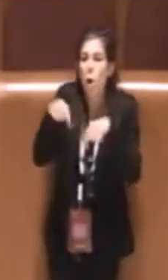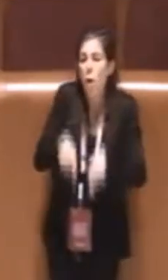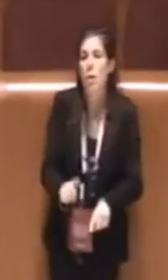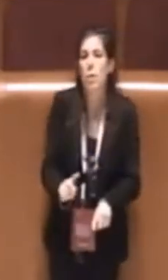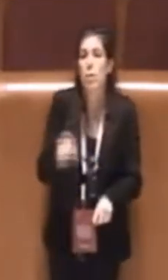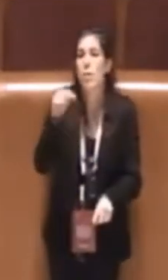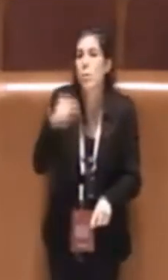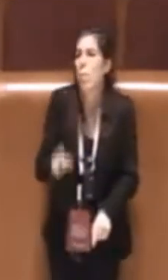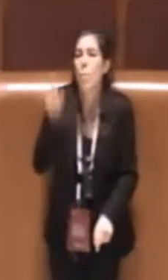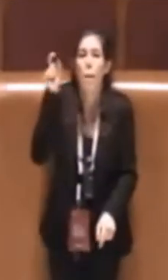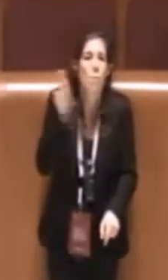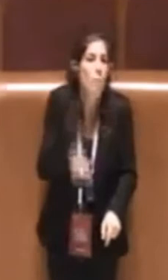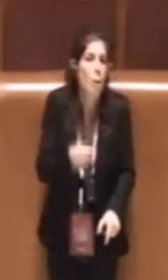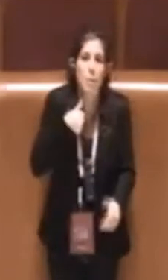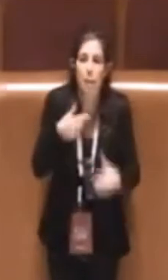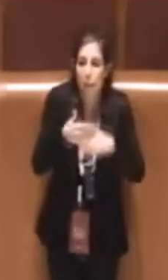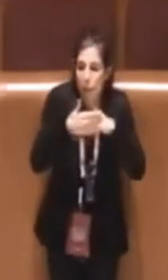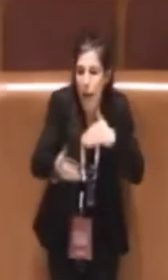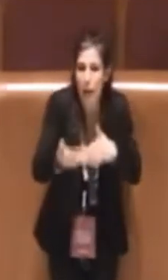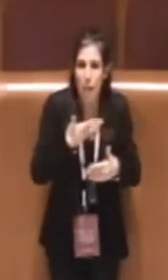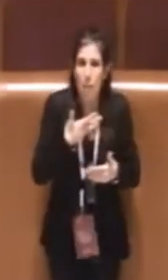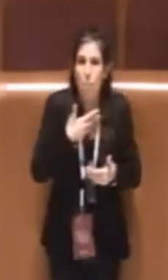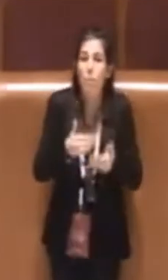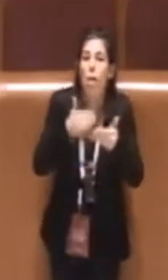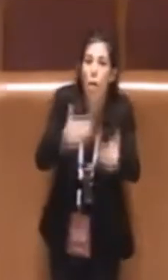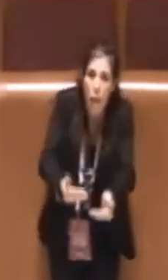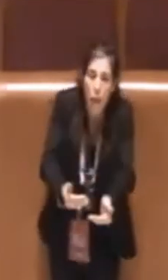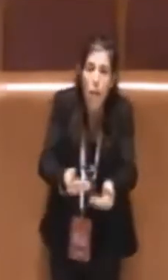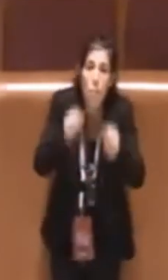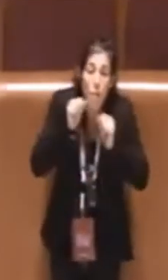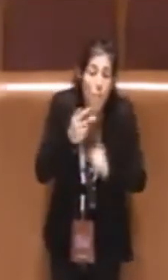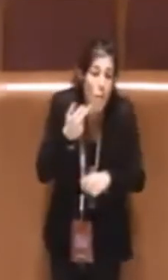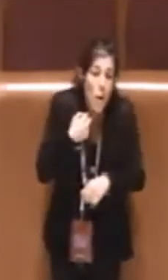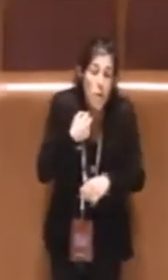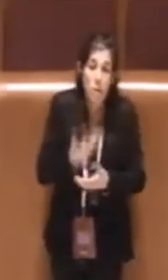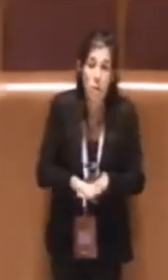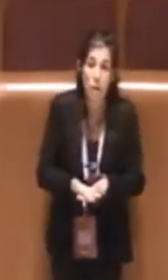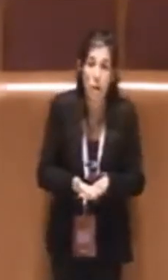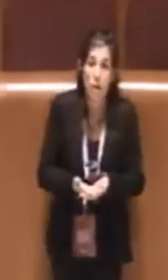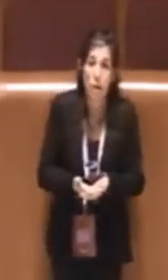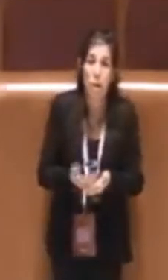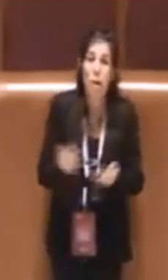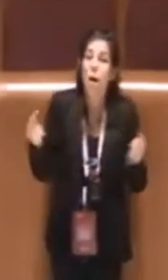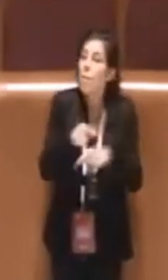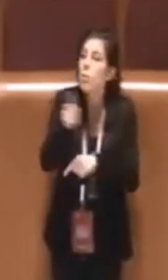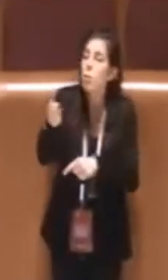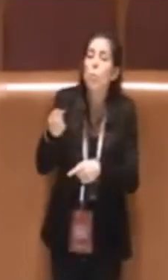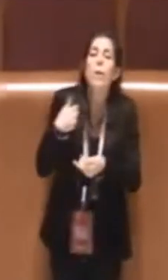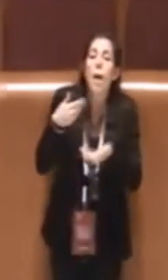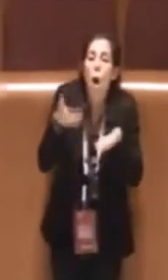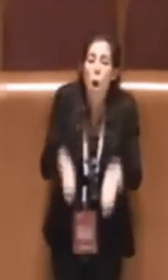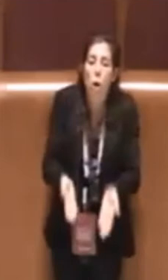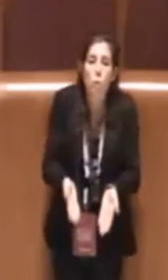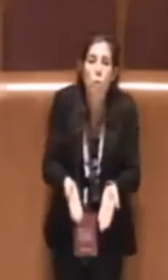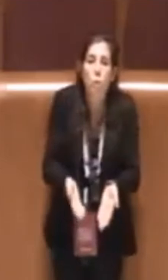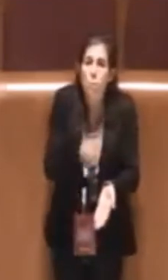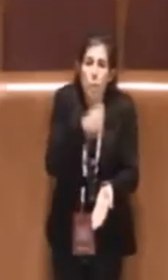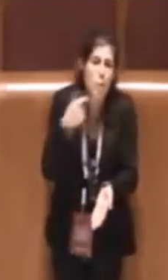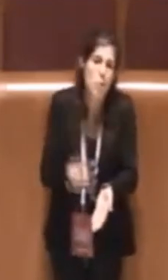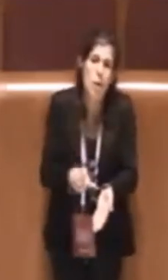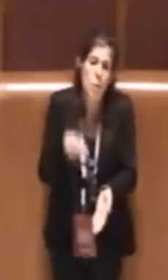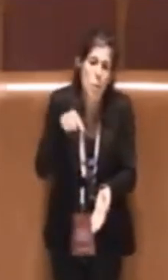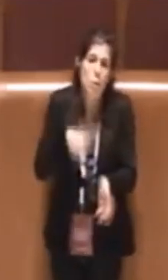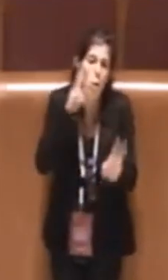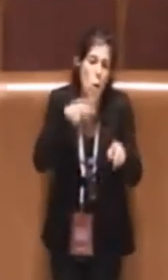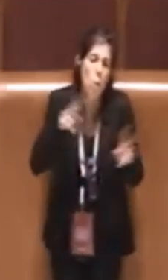fa parlando con i consiglieri della commissione, e l'avrei potuto dimostrare che la maggior parte degli emendamenti che lei oggi porta solo